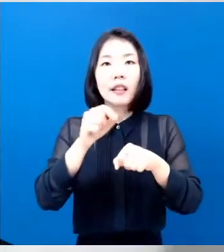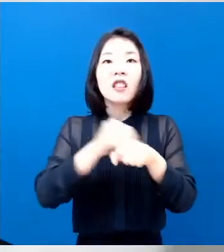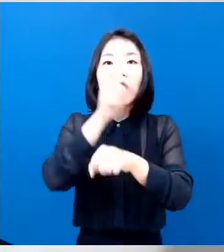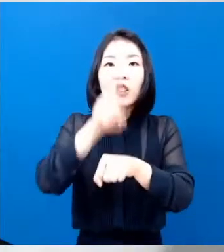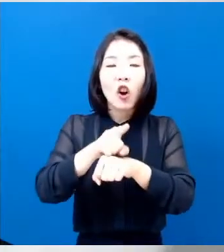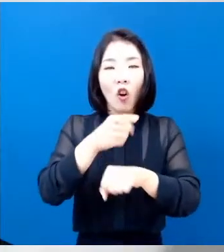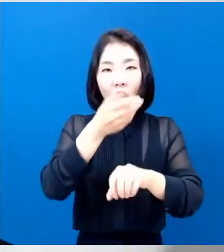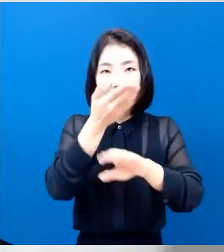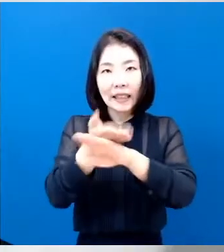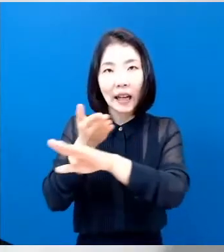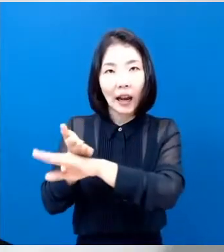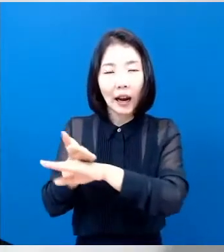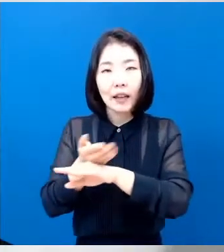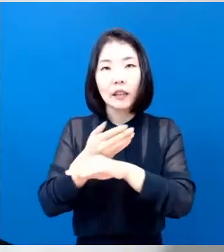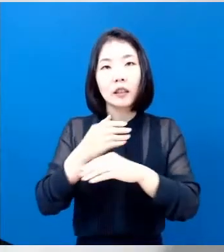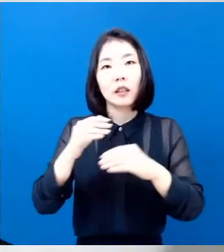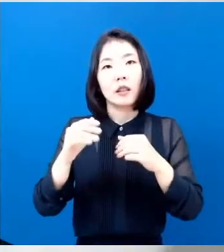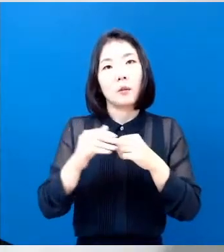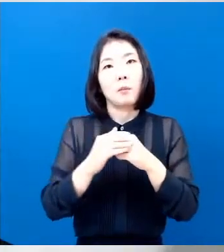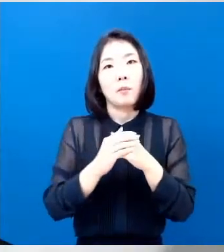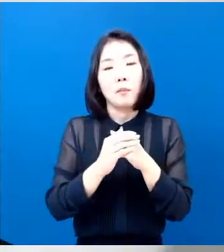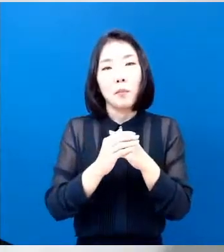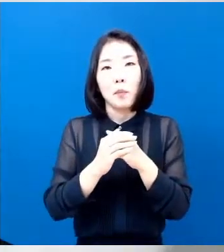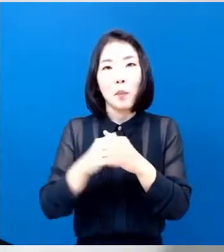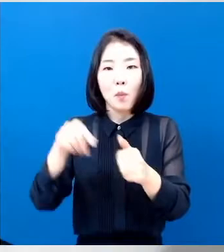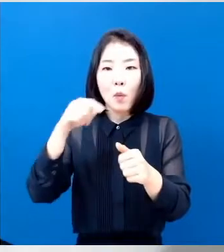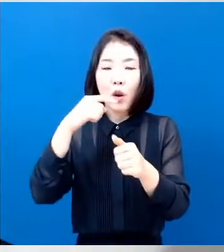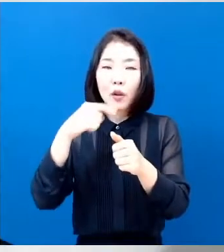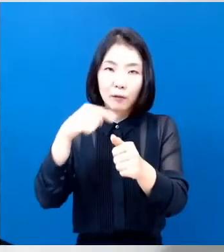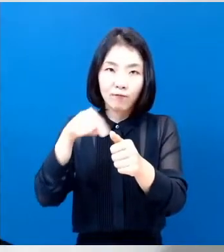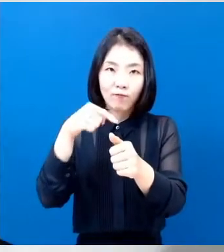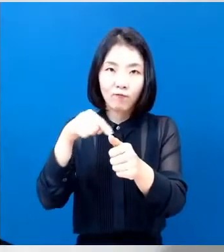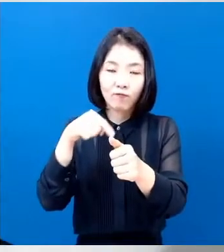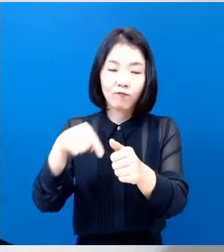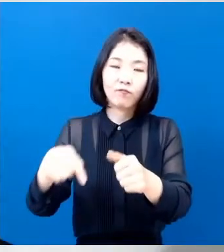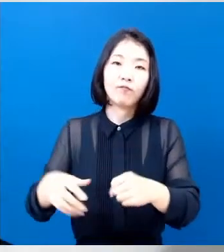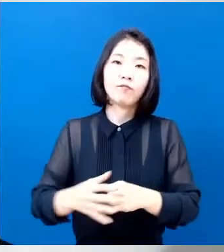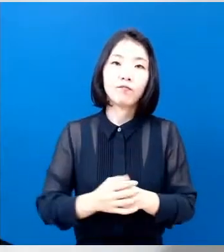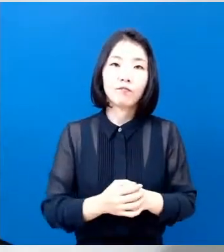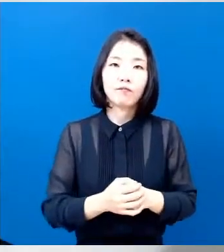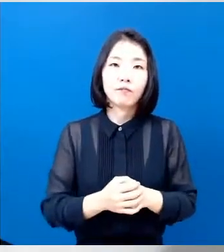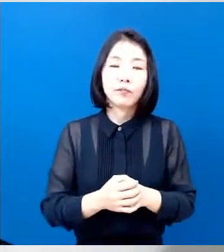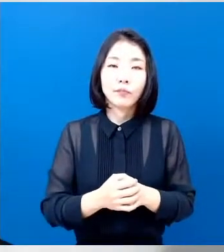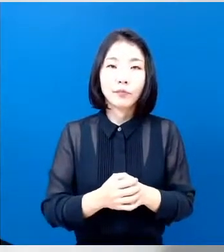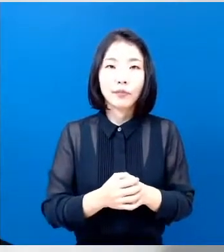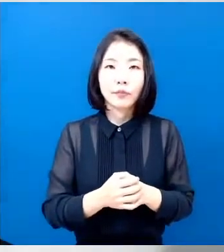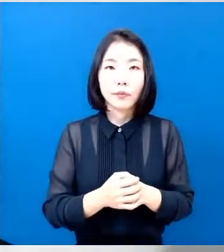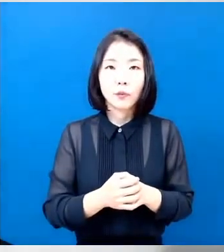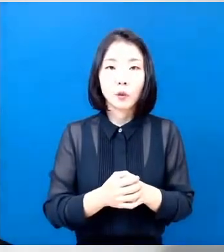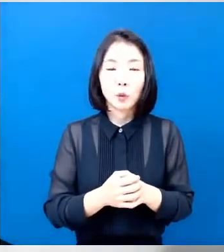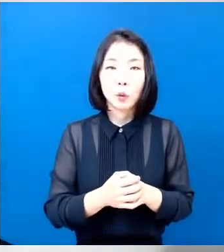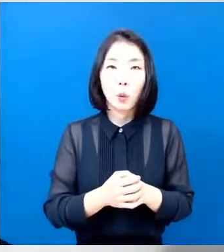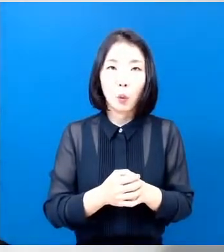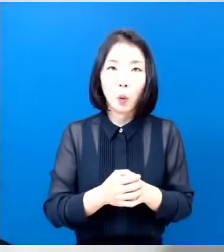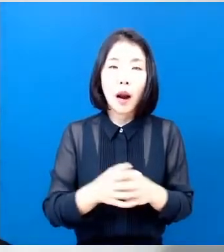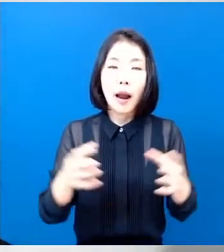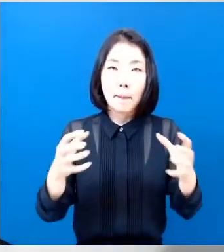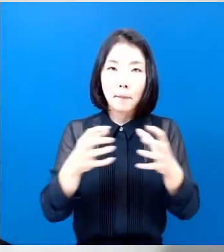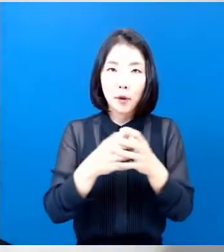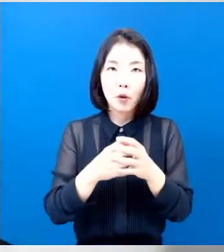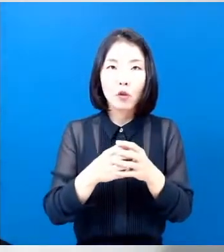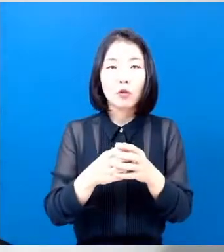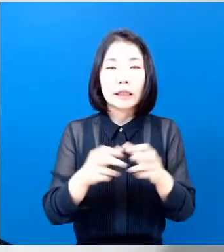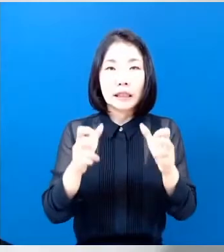운동법을 지도자가 직접 일대일로 맞춤형 우도 제주 0 하였습니다 이에 병 왕 하여 중증장애인의